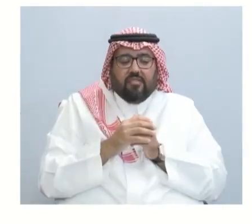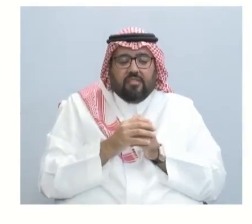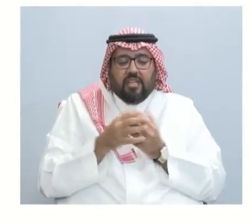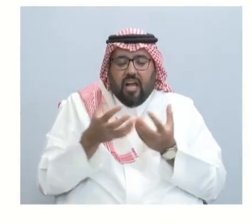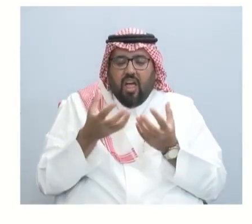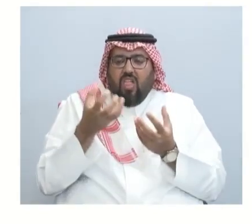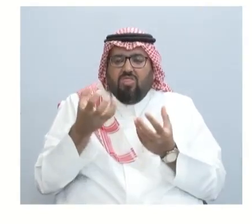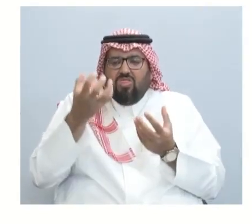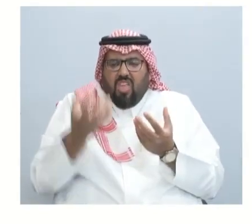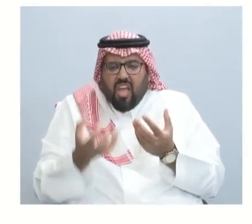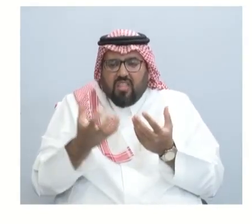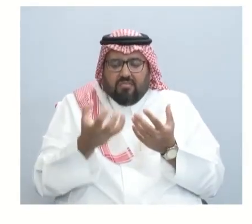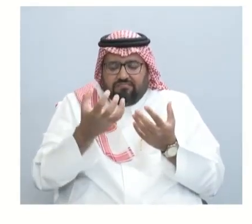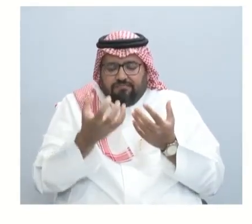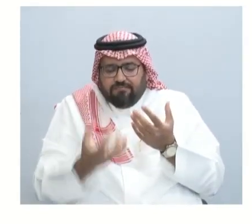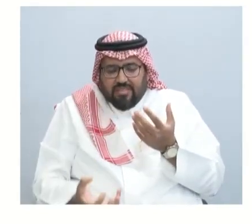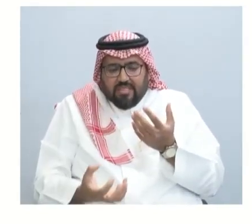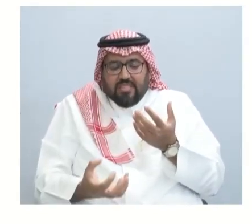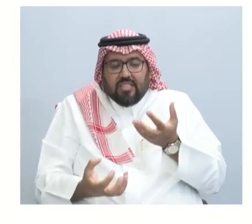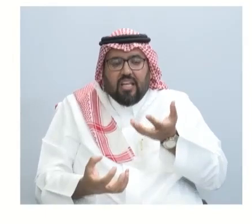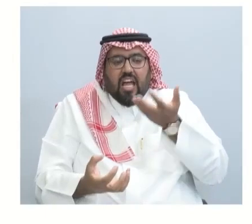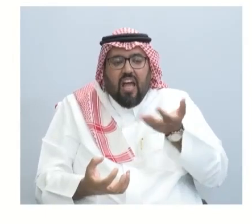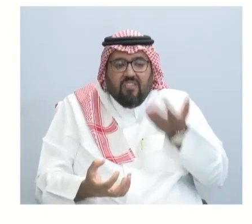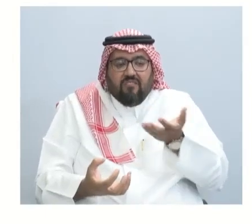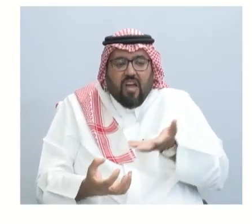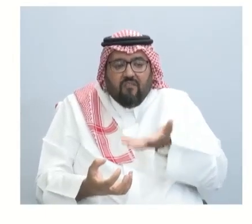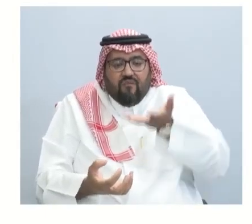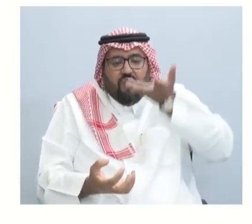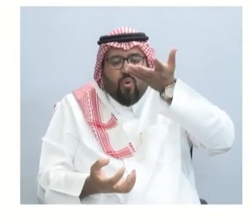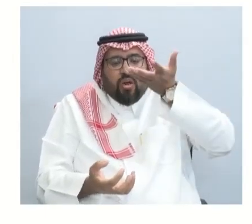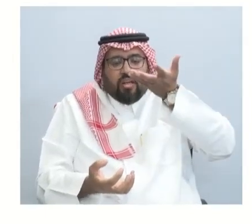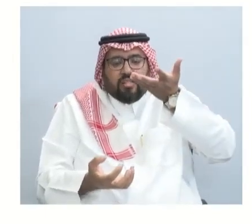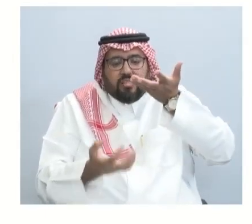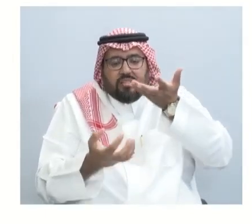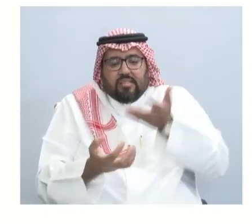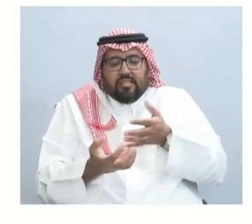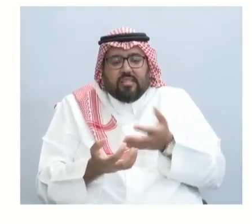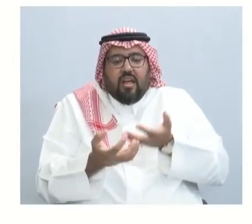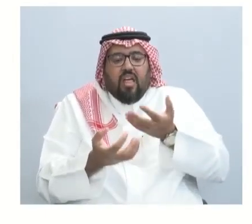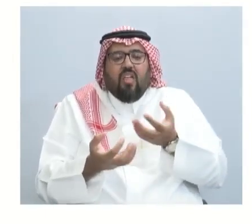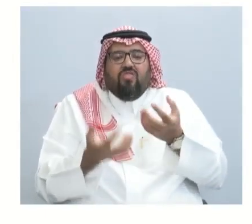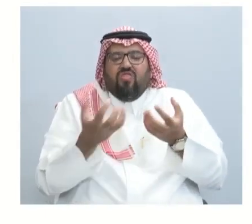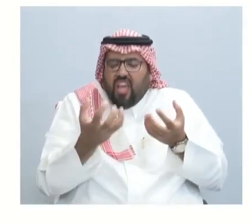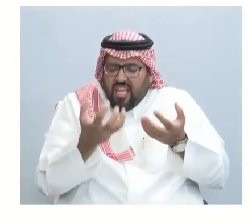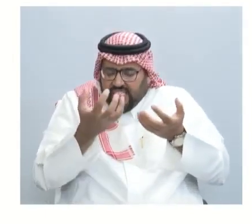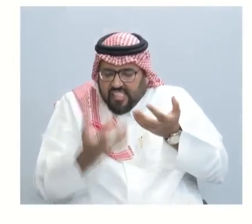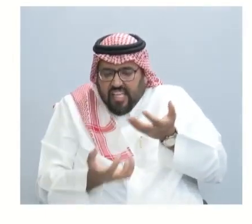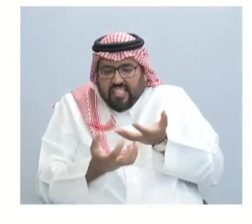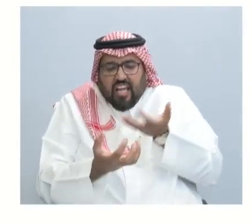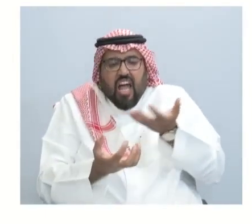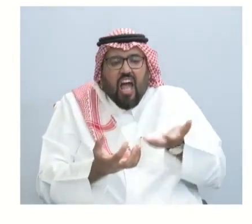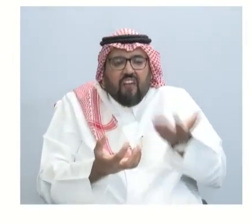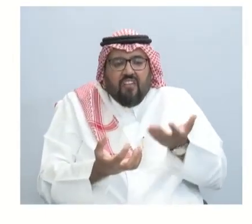كثافتها اذا عمليه الترسيب تعتمد على هذه الفقره بدرجه